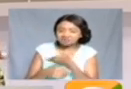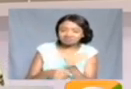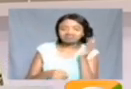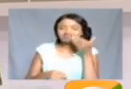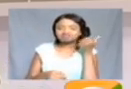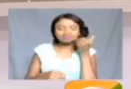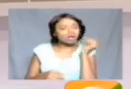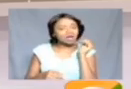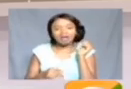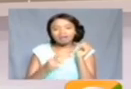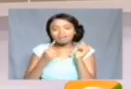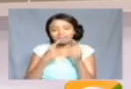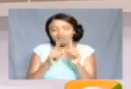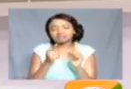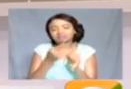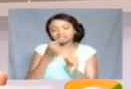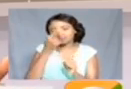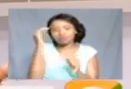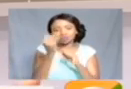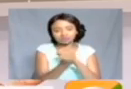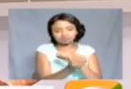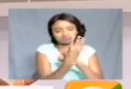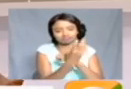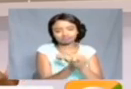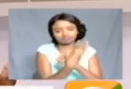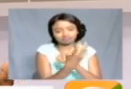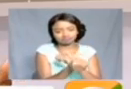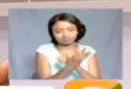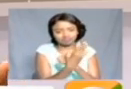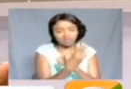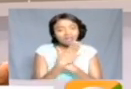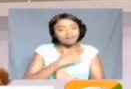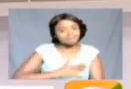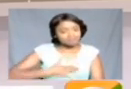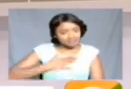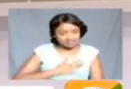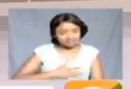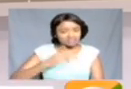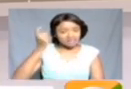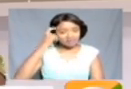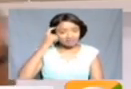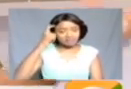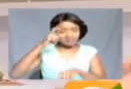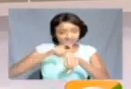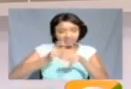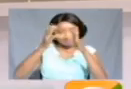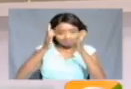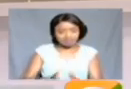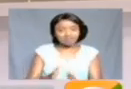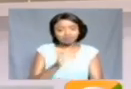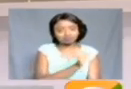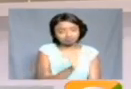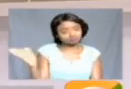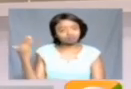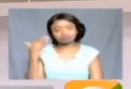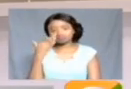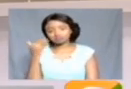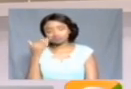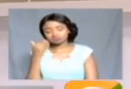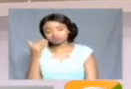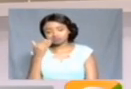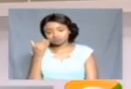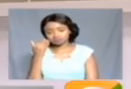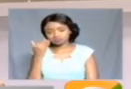katika ushauri. Kuna kitu kisinitoke. Mtu anapofanya ufuska ama anapokwenda nje ya ndoa na kuwa na mahusiano ya siri. Ni mtu ambaye